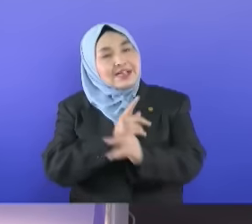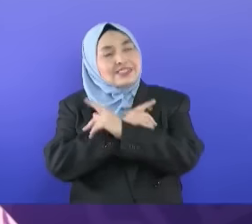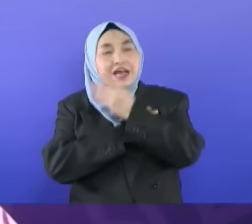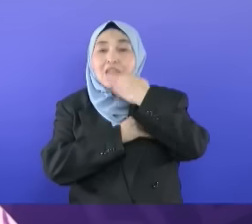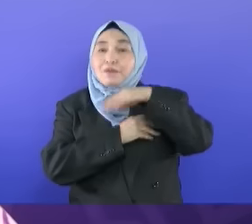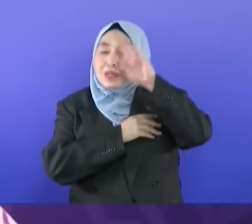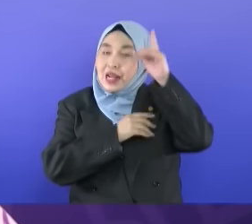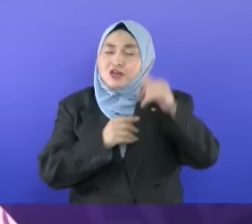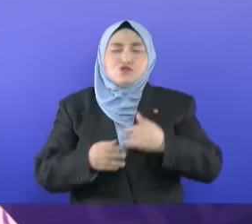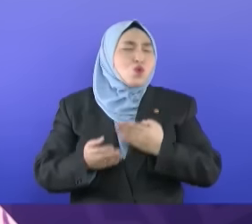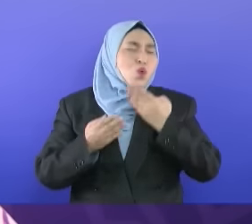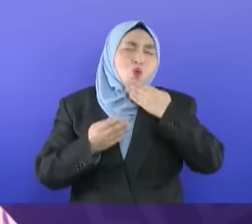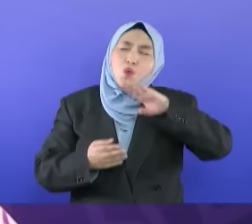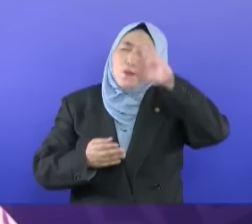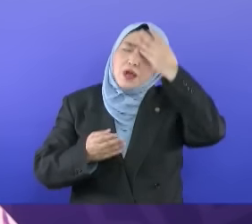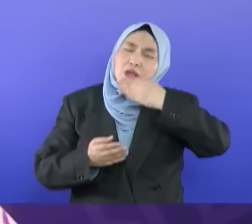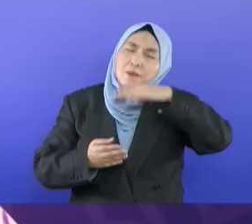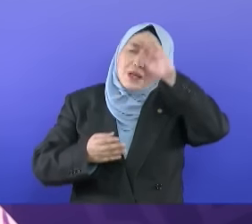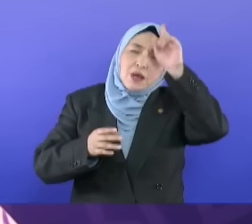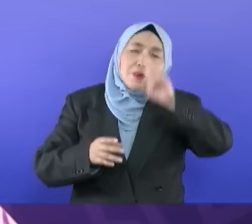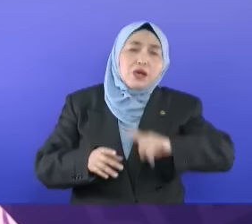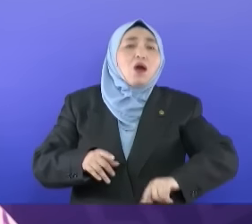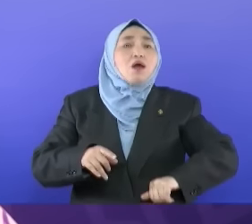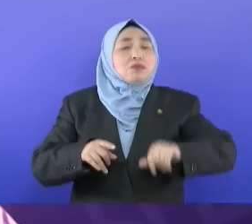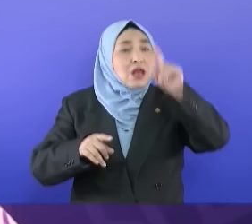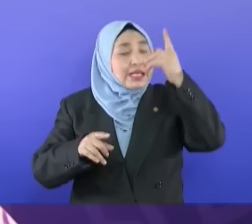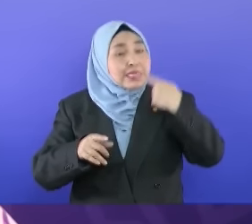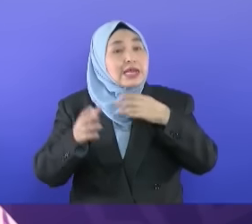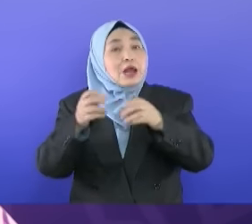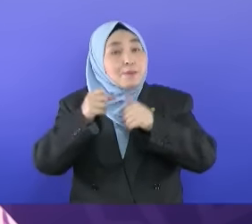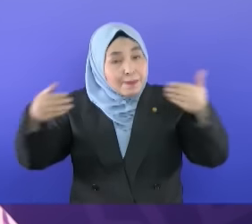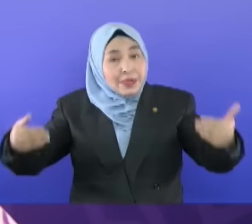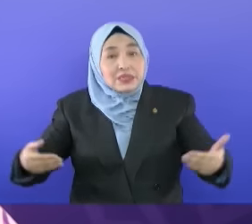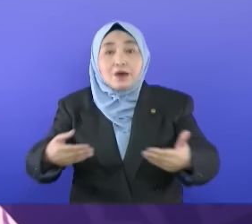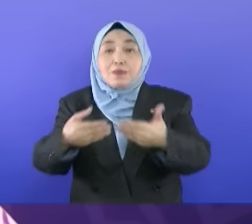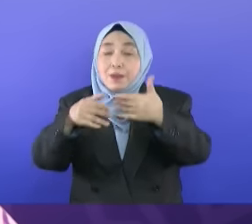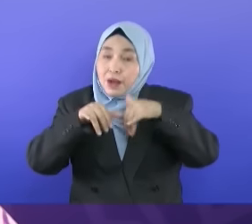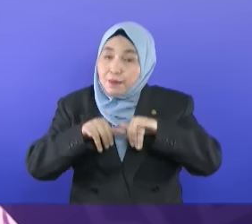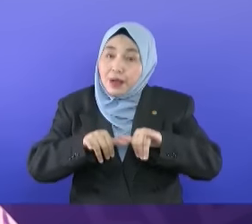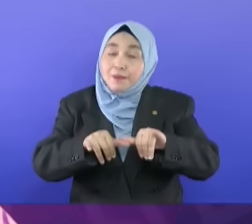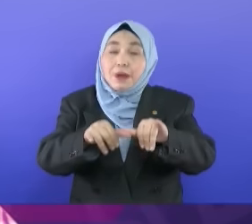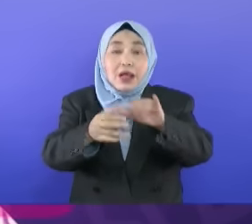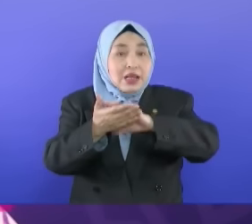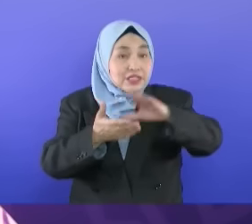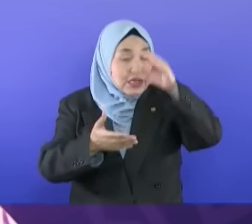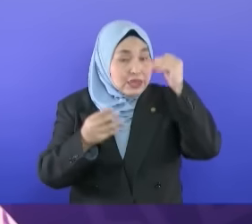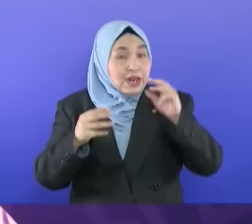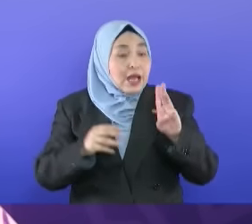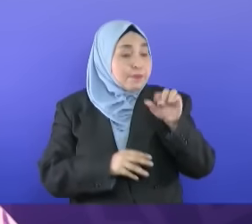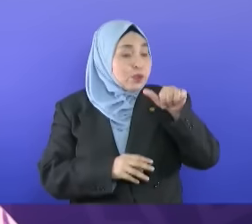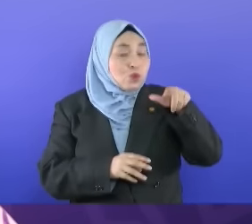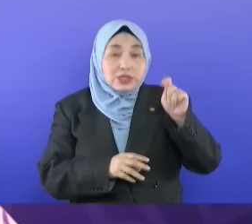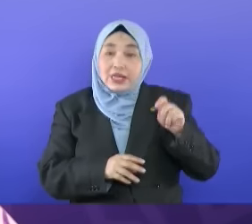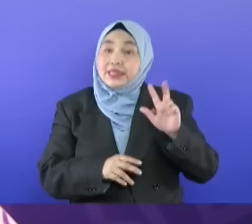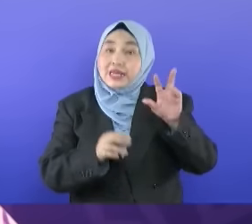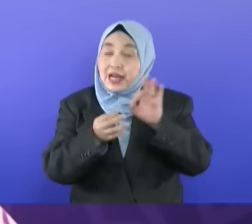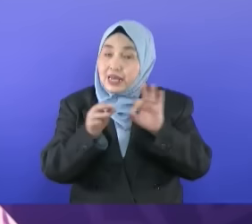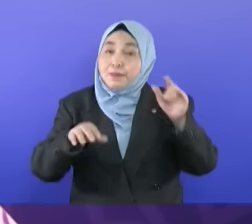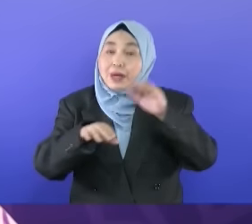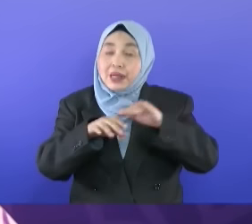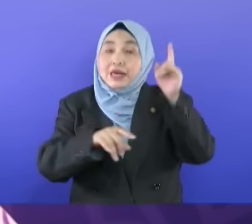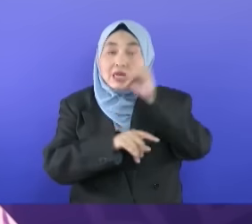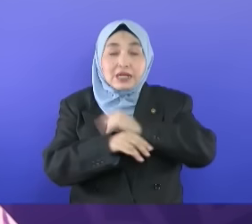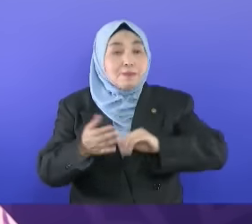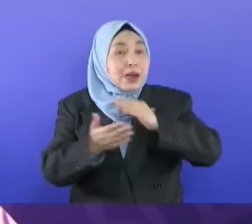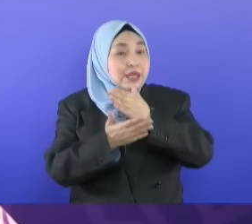syukur banyak-banyak pada Allah Subhanahu Wa Ta'ala dapat kita meneruskan lagi pengajian kita dalam al-quran 3 ayat pada hari ini